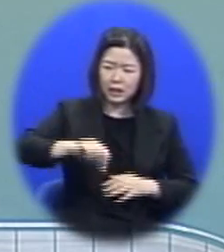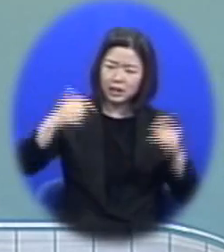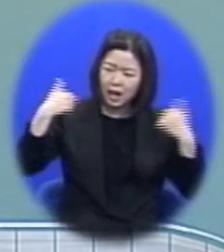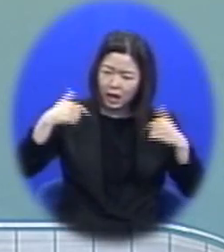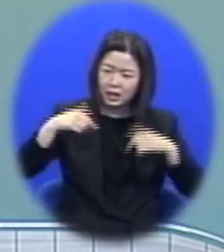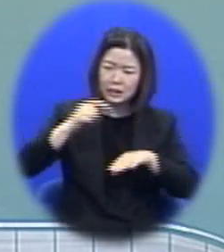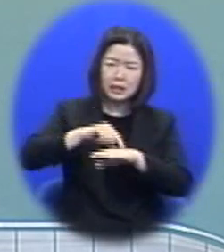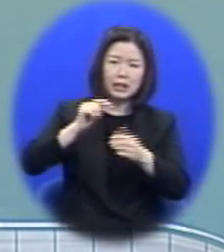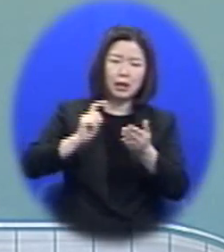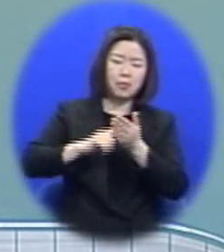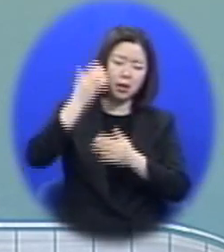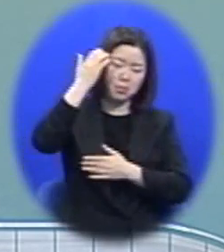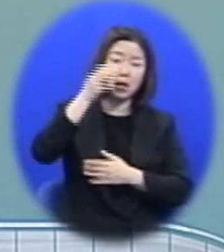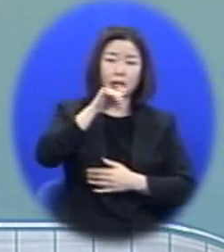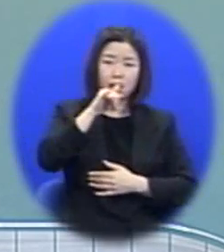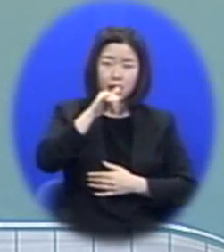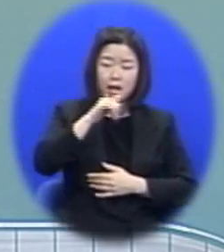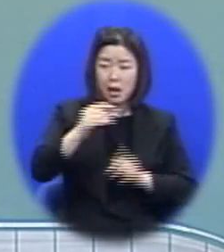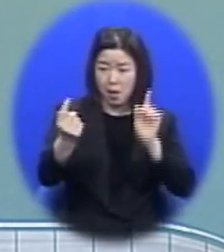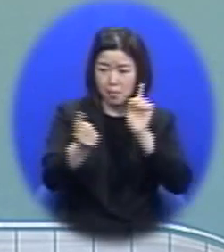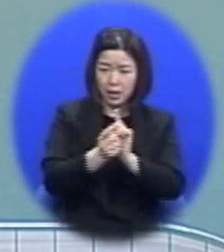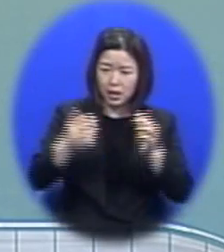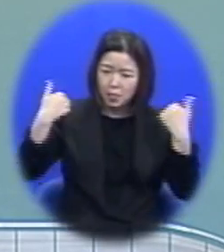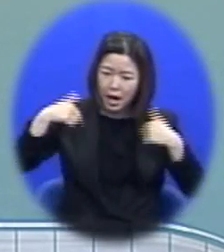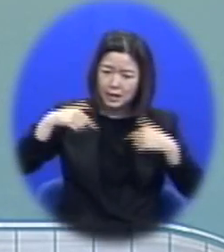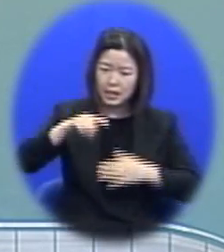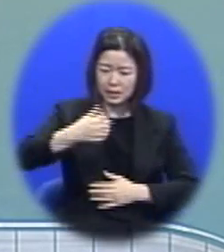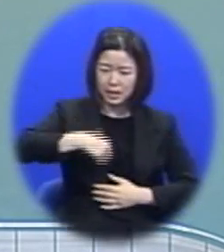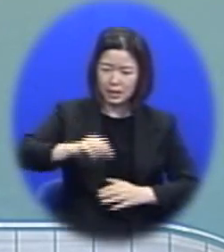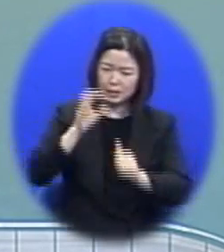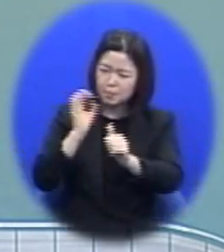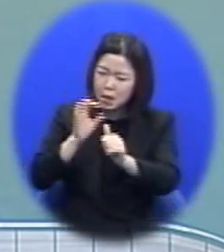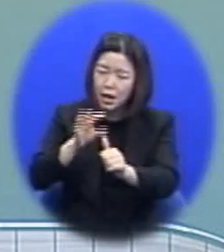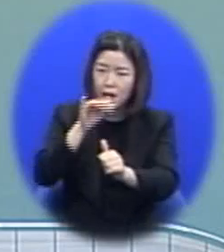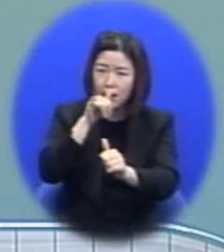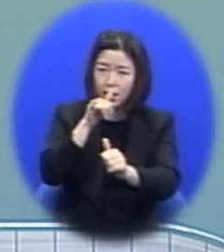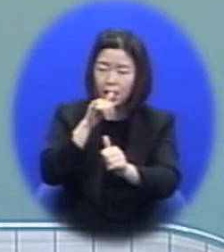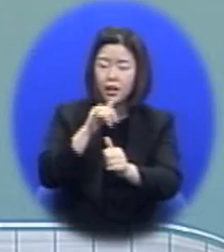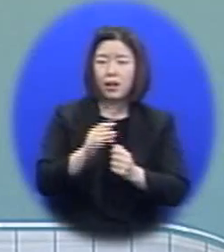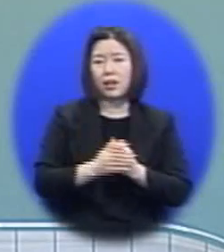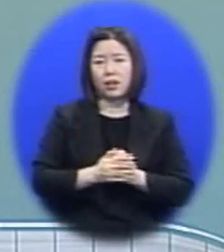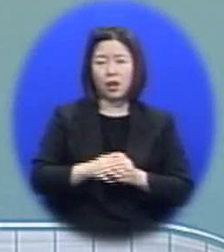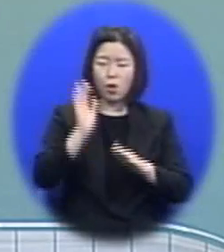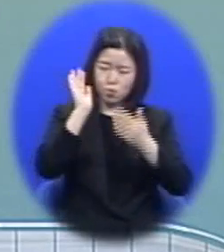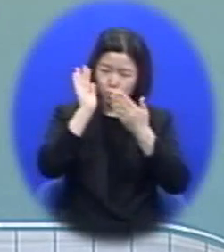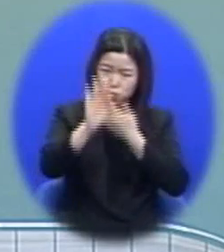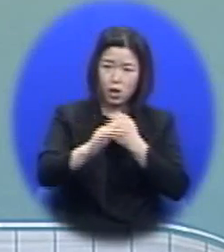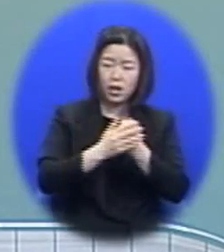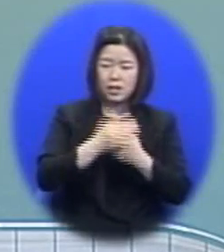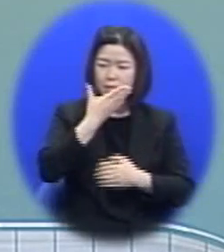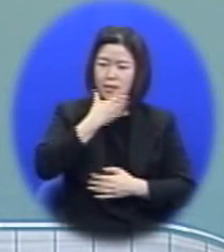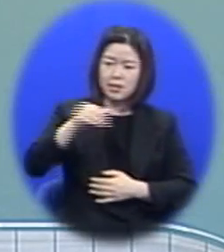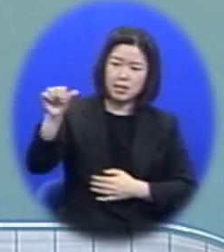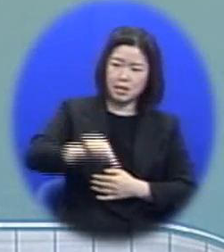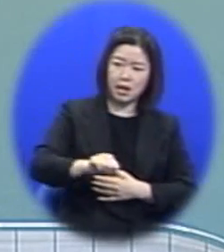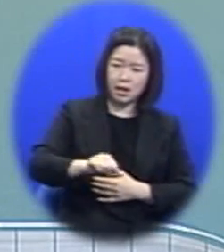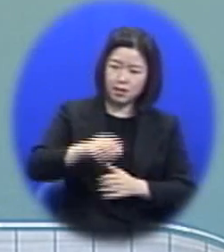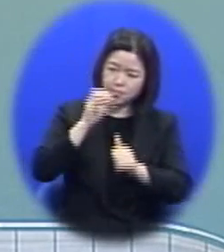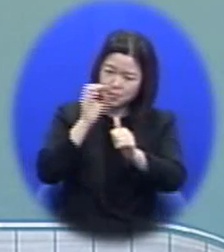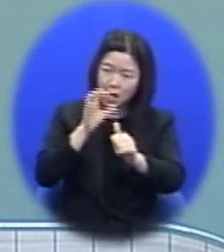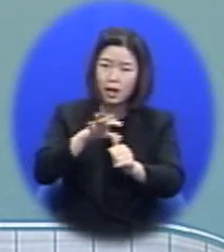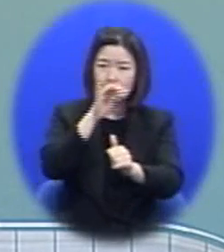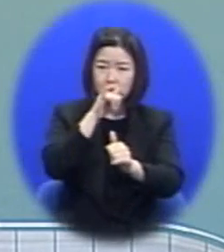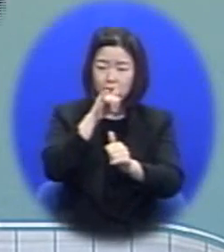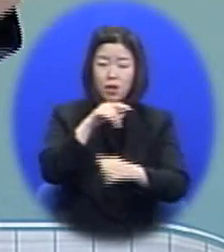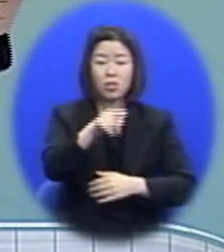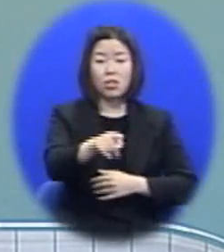걸렸습니다 만나면 늘 꾸짖었고 나중에는 저주까지 했습니다 너